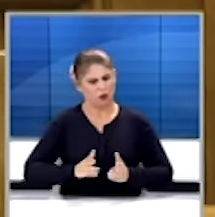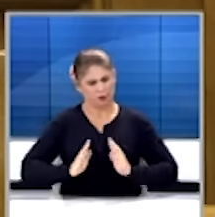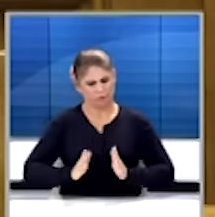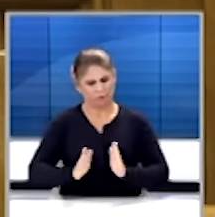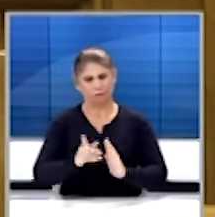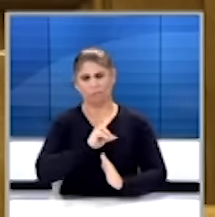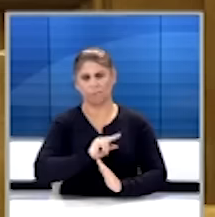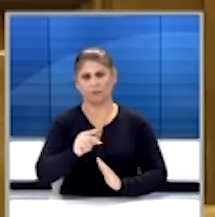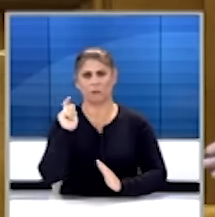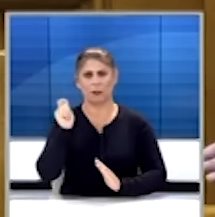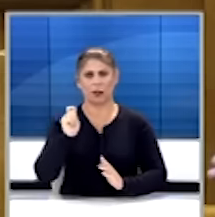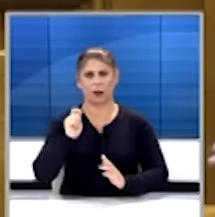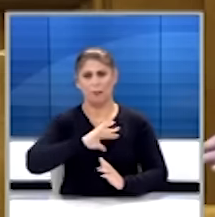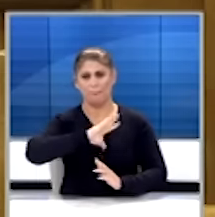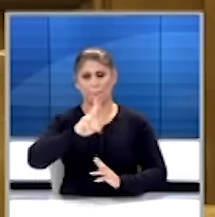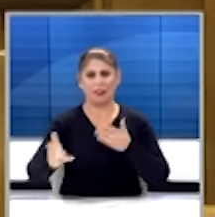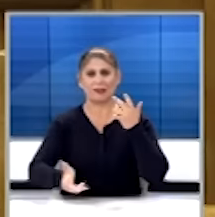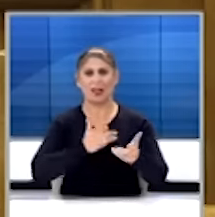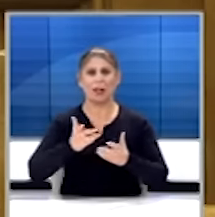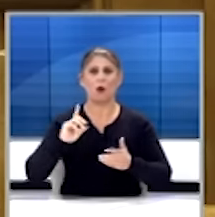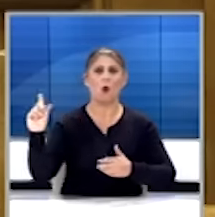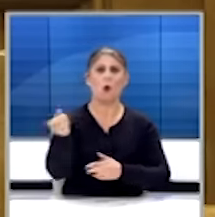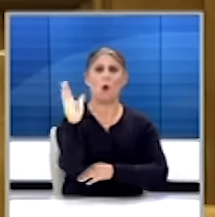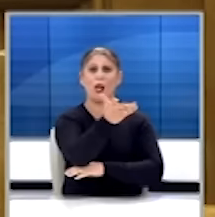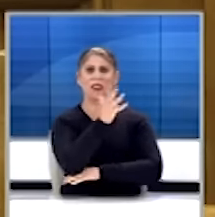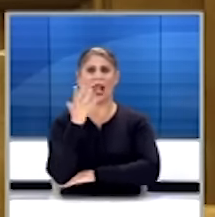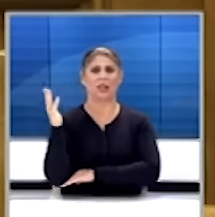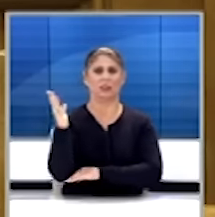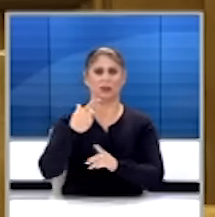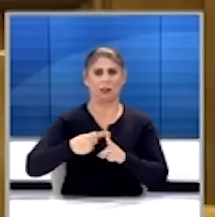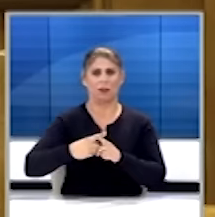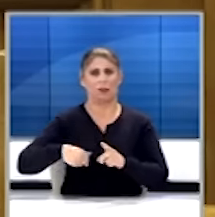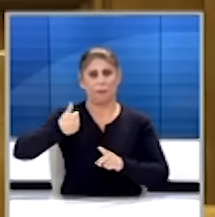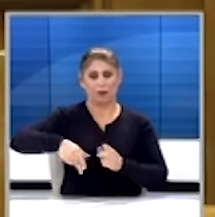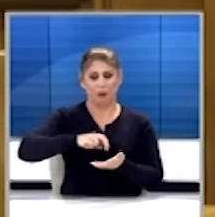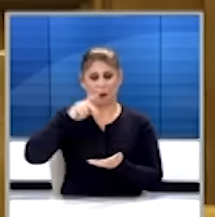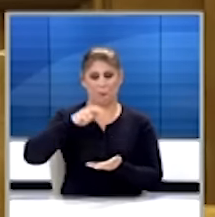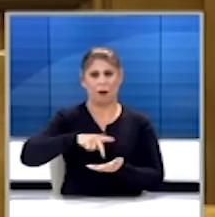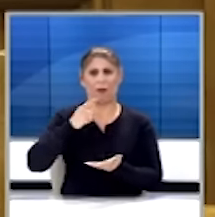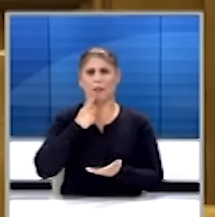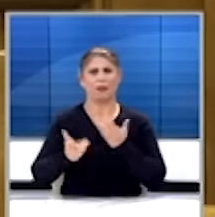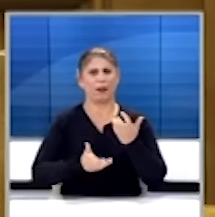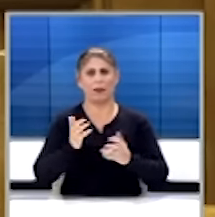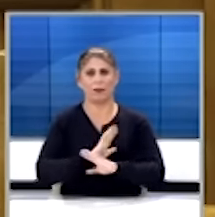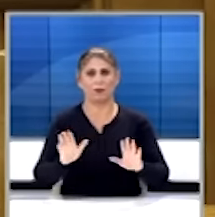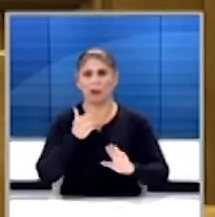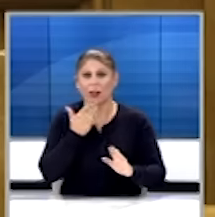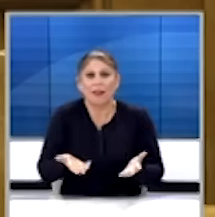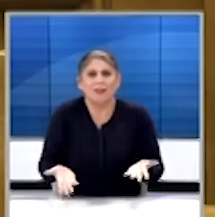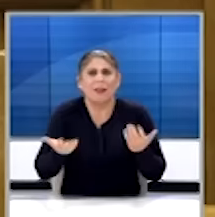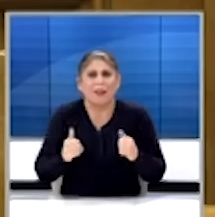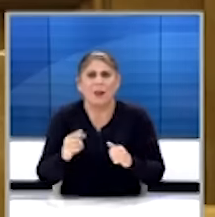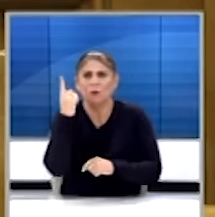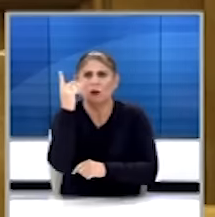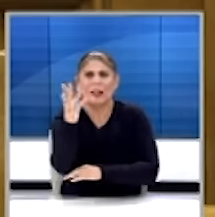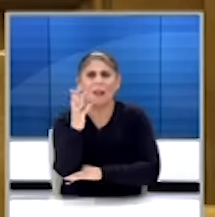ίδια πολιτική μέχρι να καούν και όλα τα δάση της χώρας και μετά να πανηγυρίζετε ότι δεν κάει και τίποτα, γιατί δεν θα υπάρχει πια τίποτε